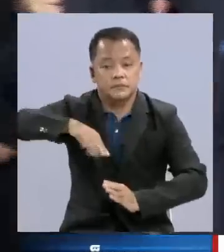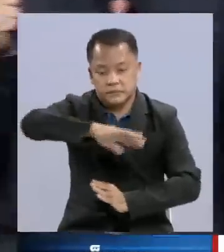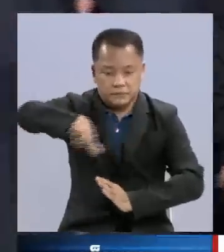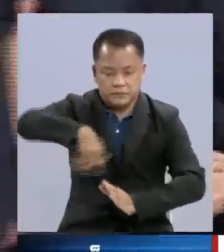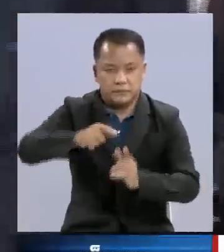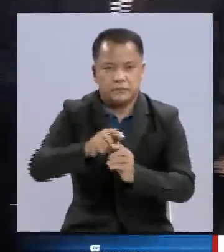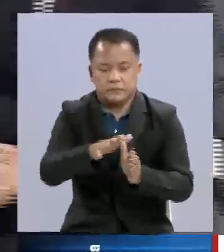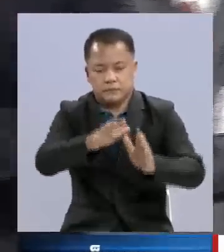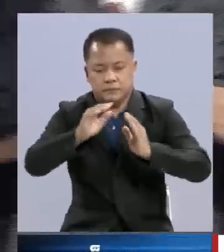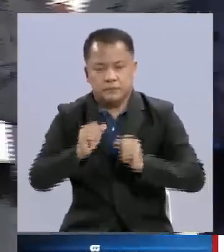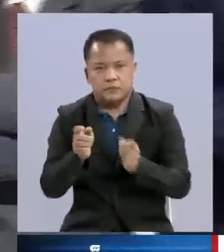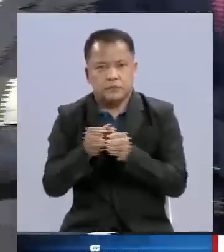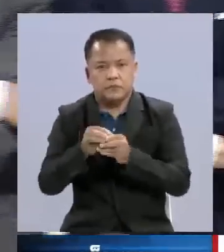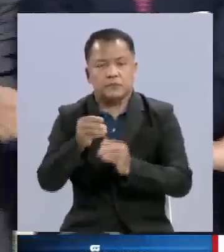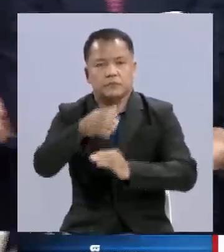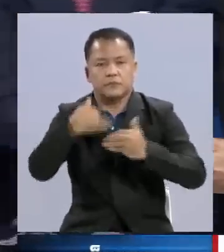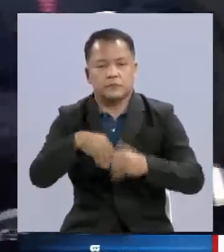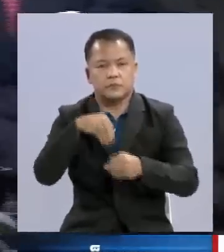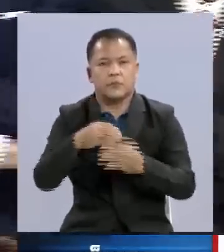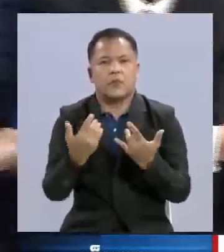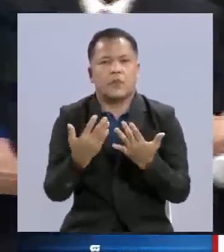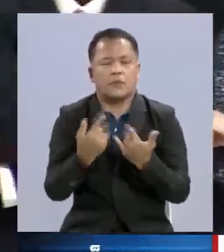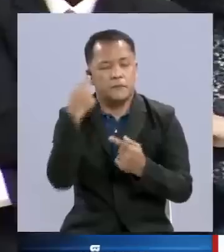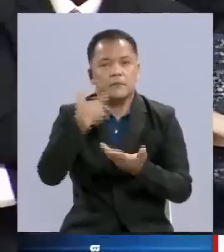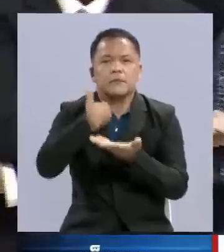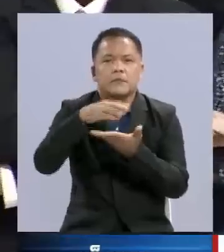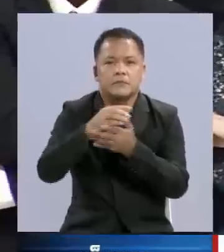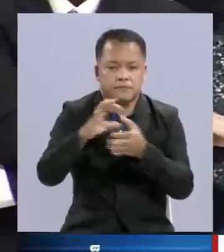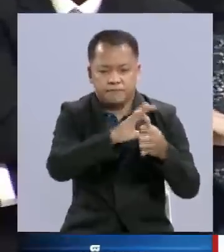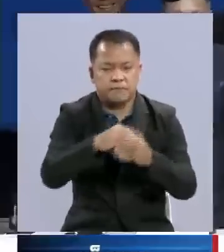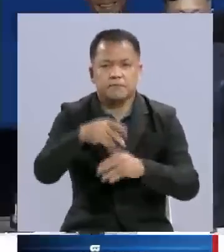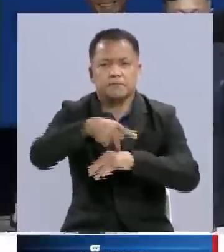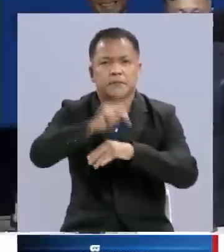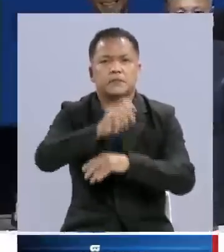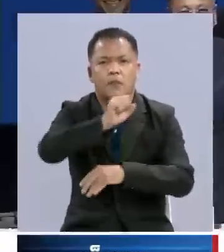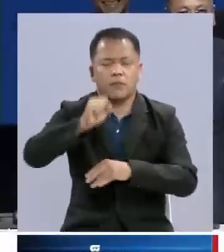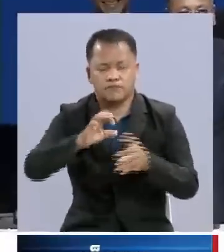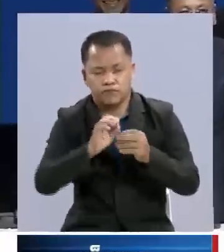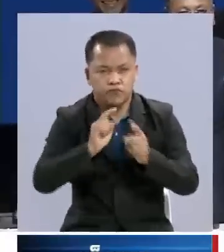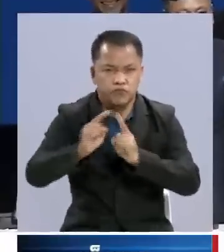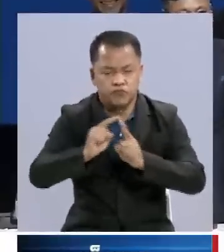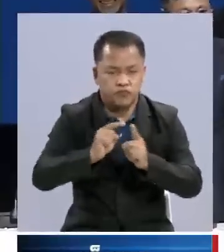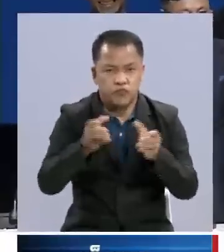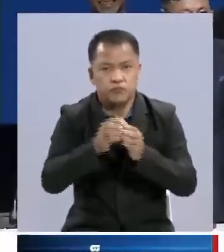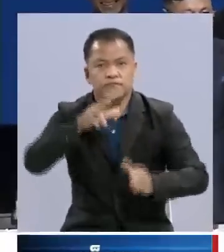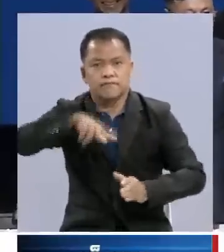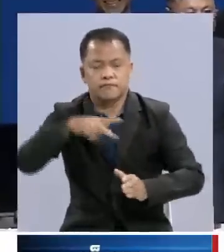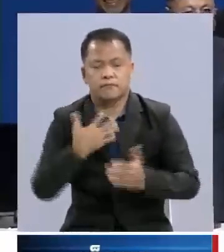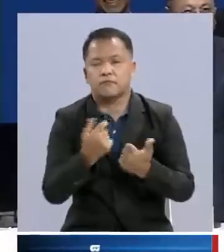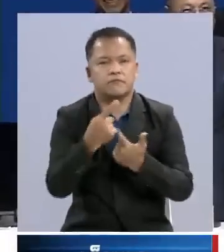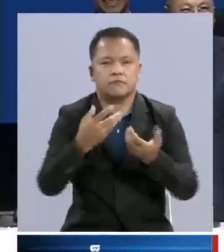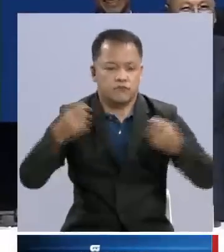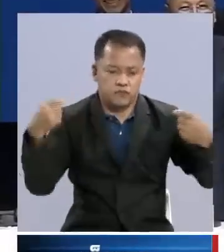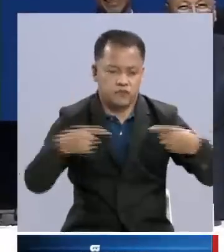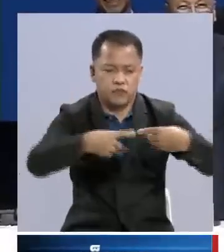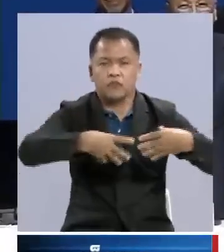ที่ถอยกลับไปอยู่ในที่ตั้งหลังออกมาเปิดศึกแย่งชิงเก้าอี้ประธานสภาจนติ่งพรรคเพื่อไทยประกาศแตกหัก